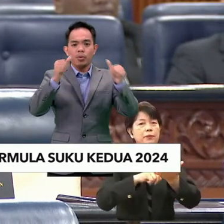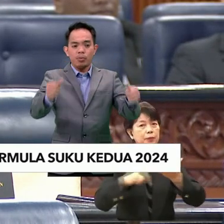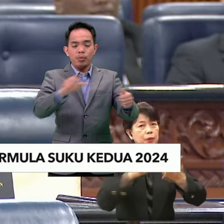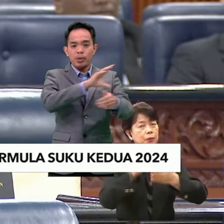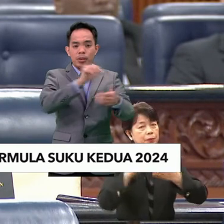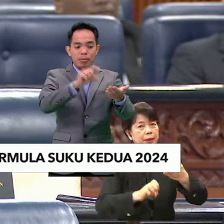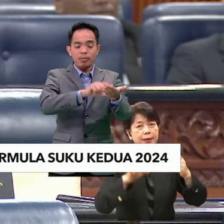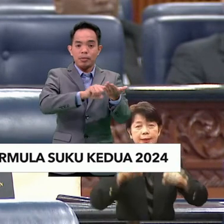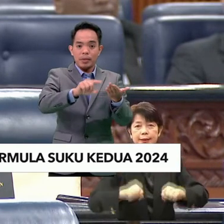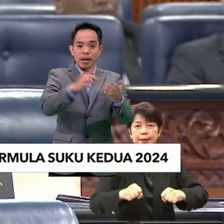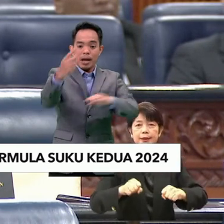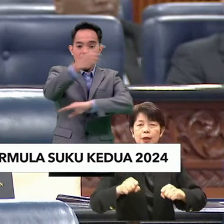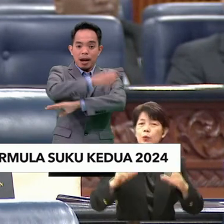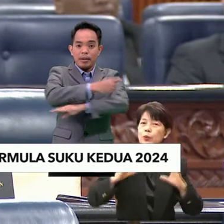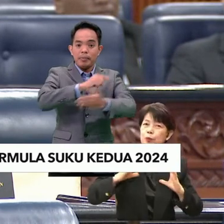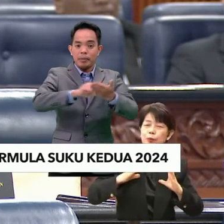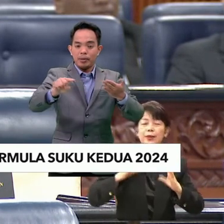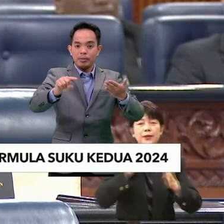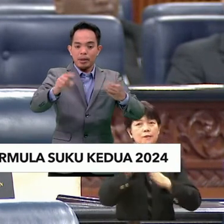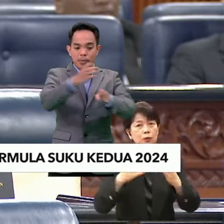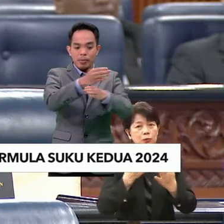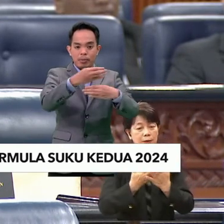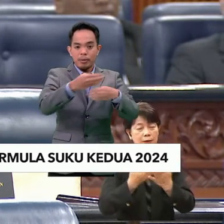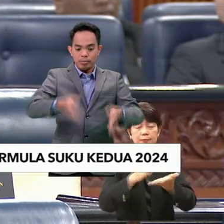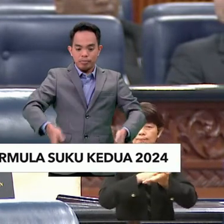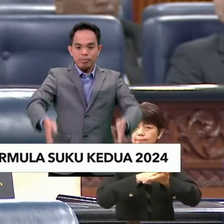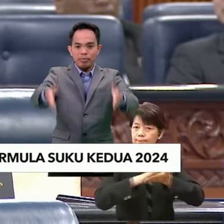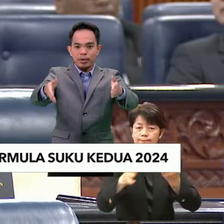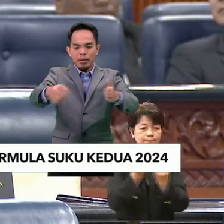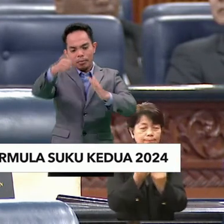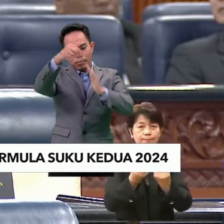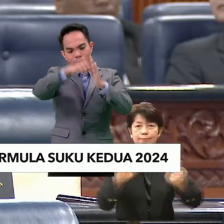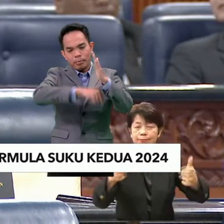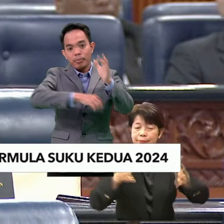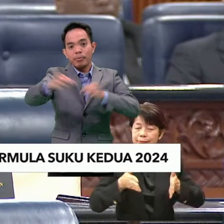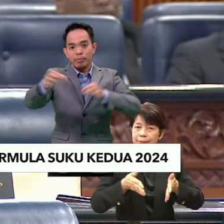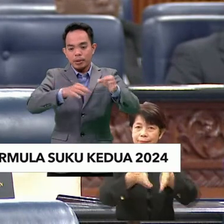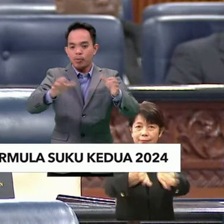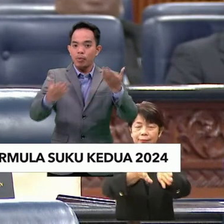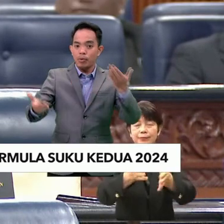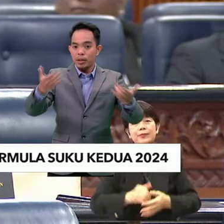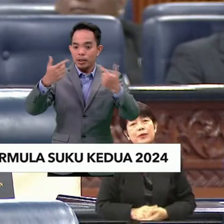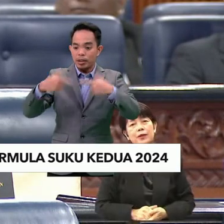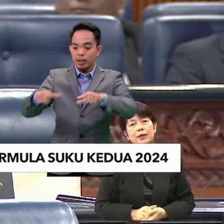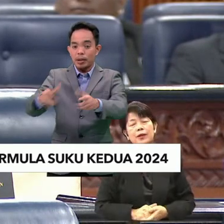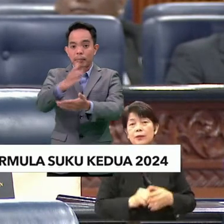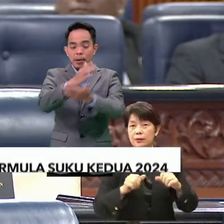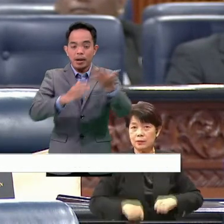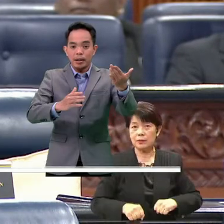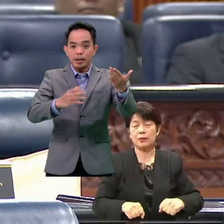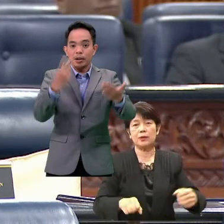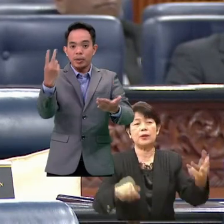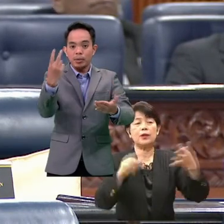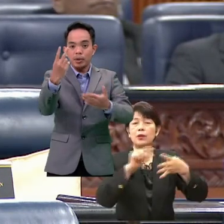peringkat awalan dan Reka bentuk yang terperincinya akan dapat dilaksanakan pada suku